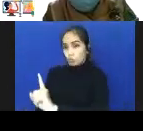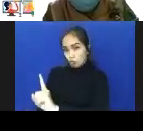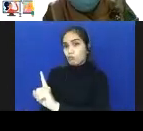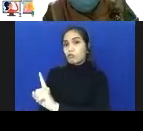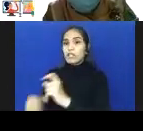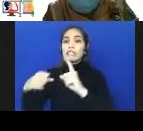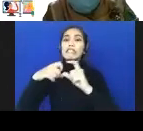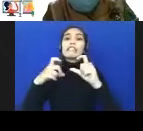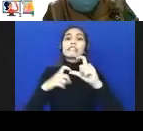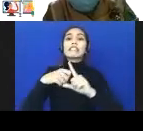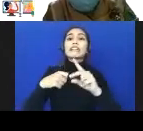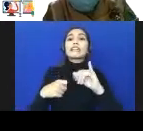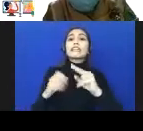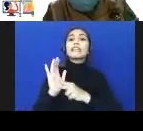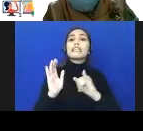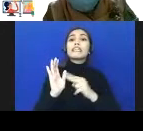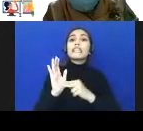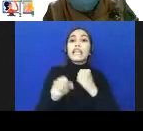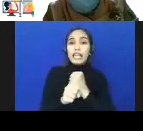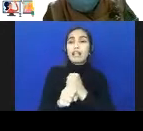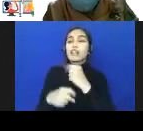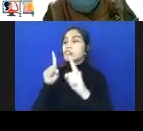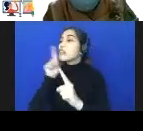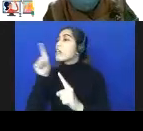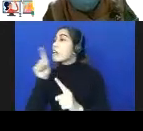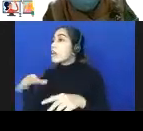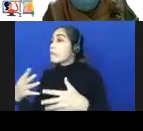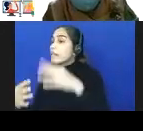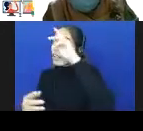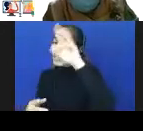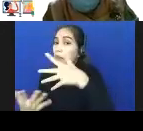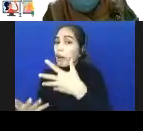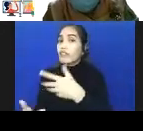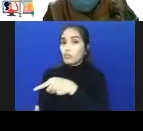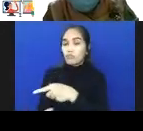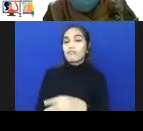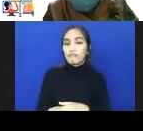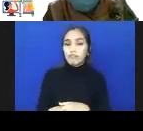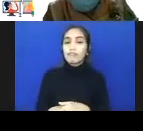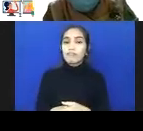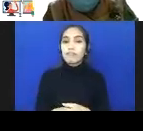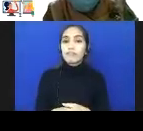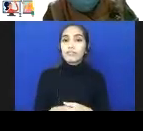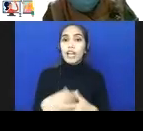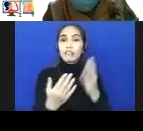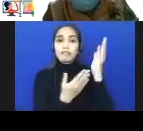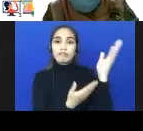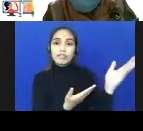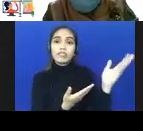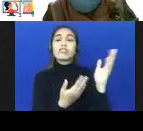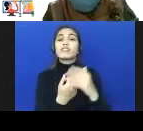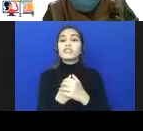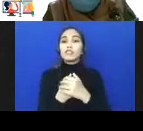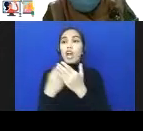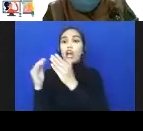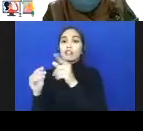COVID. Ini juga dari Kemenkes ada alur MTBS masa COVID, di mana